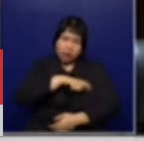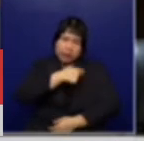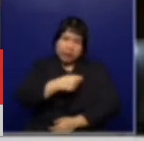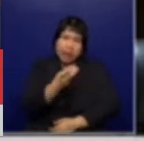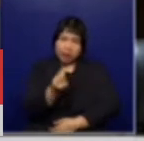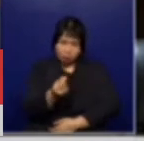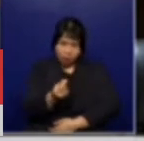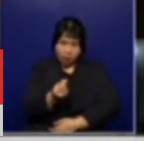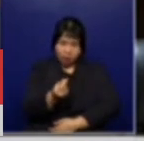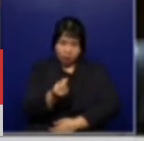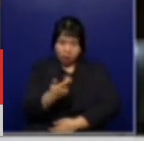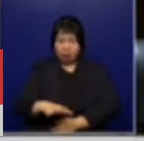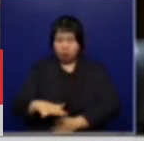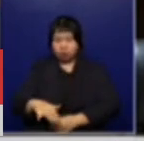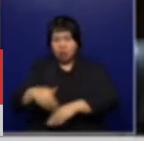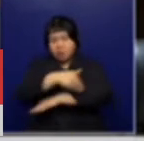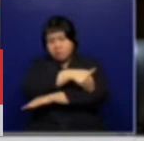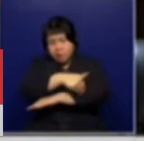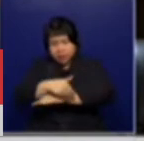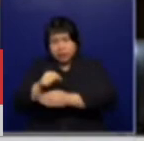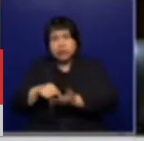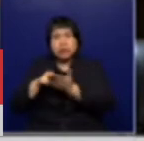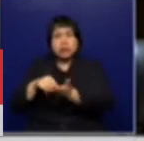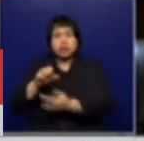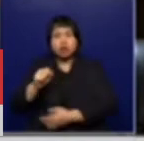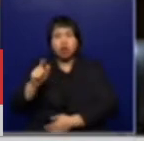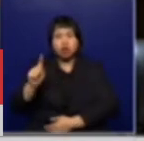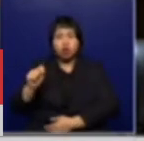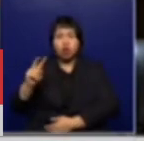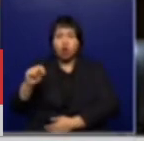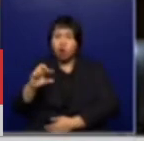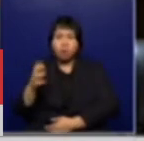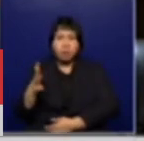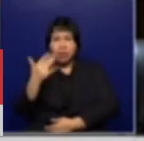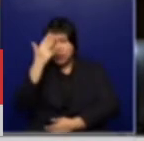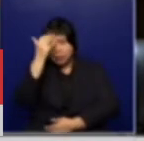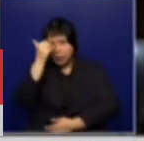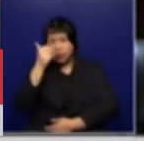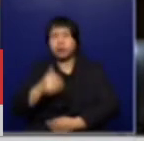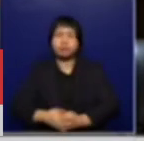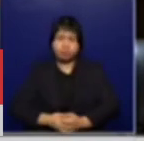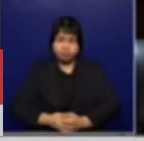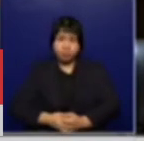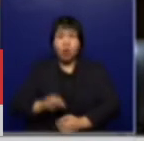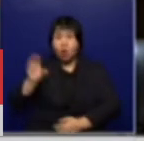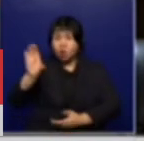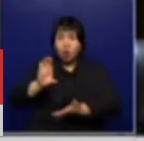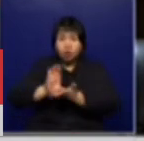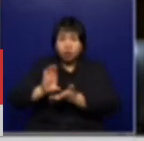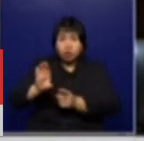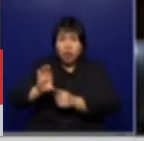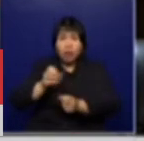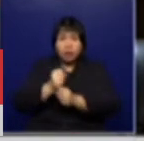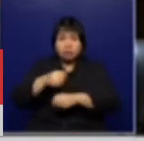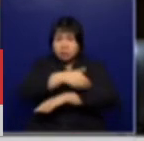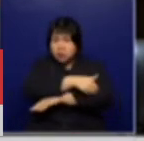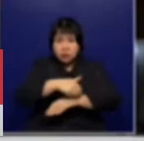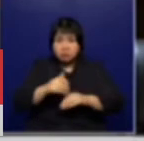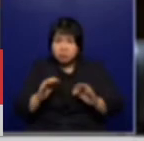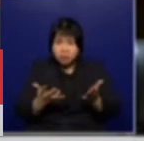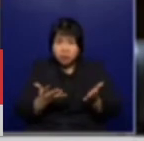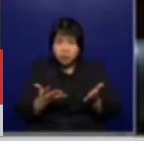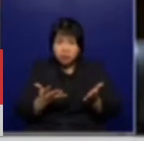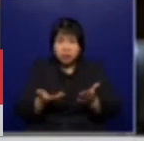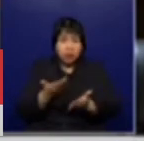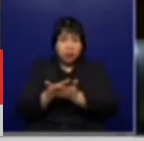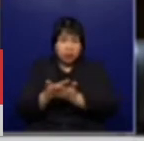ดถึงไม่มีบัญชีรายงานต่อสตง.คะแสดงว่ากองทุนประชารัฐไม่ทำรายการบัญชีและใช้เงินไ